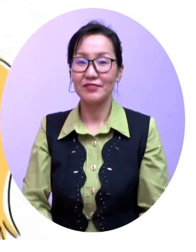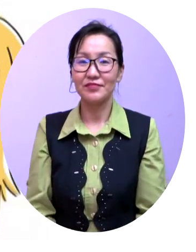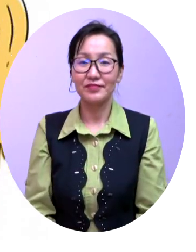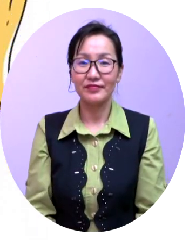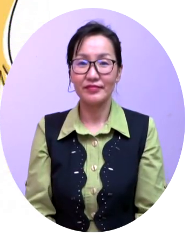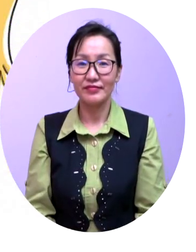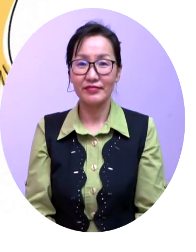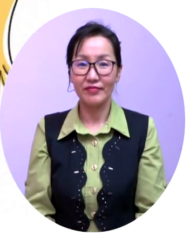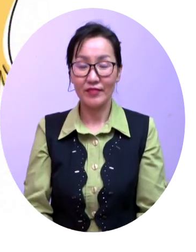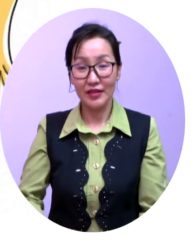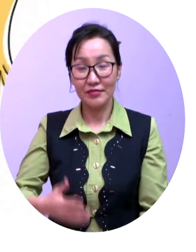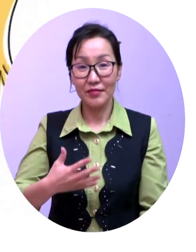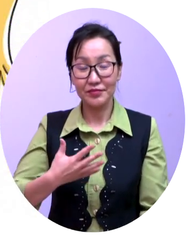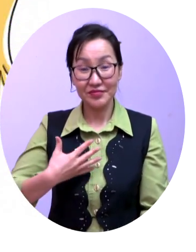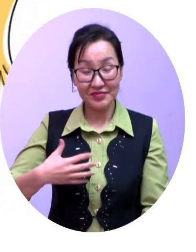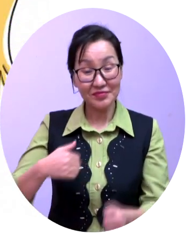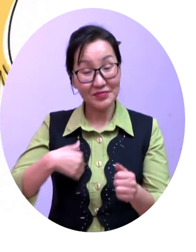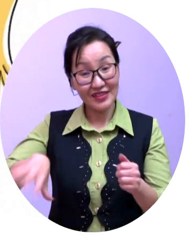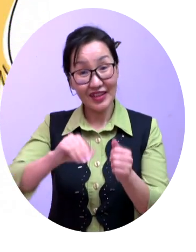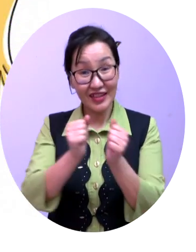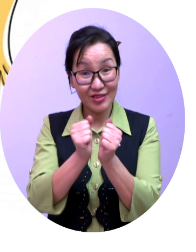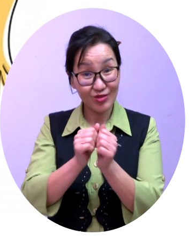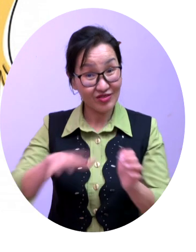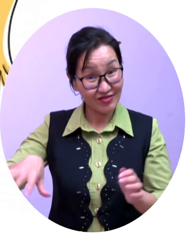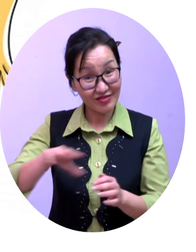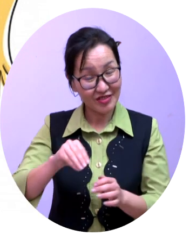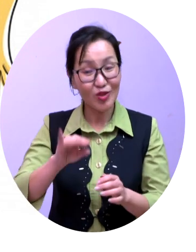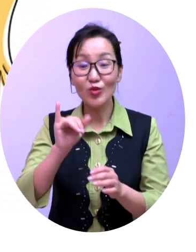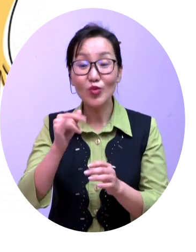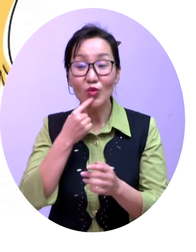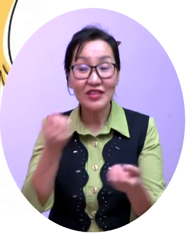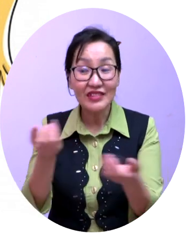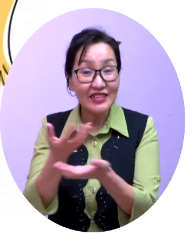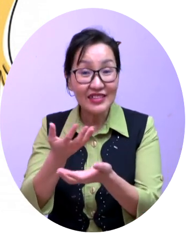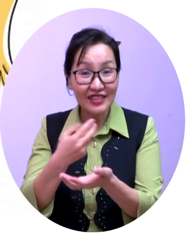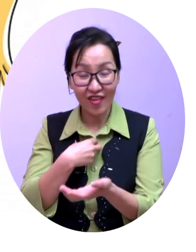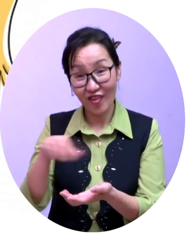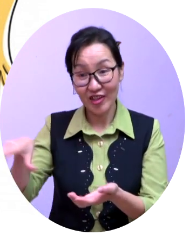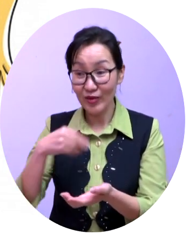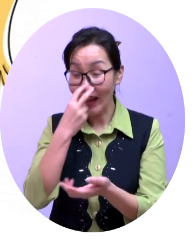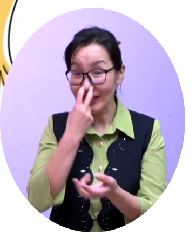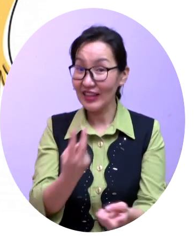За тэгвэл манай зочин найзууд маань юу гэж ярилцсныг ажиглацгаая.